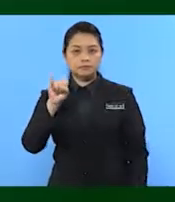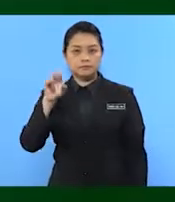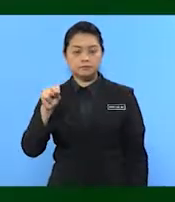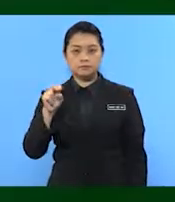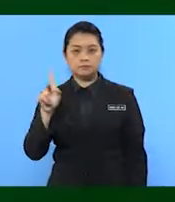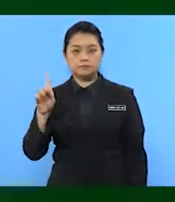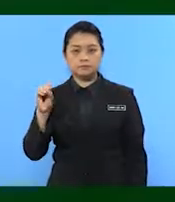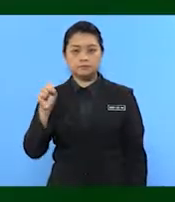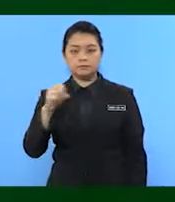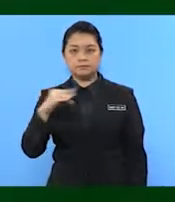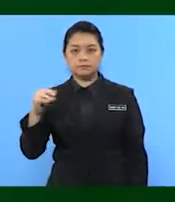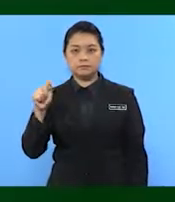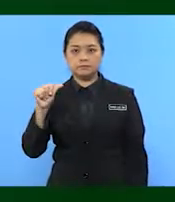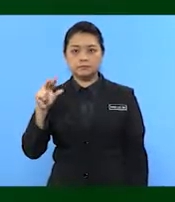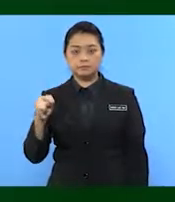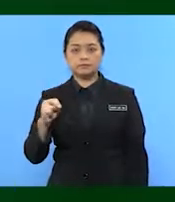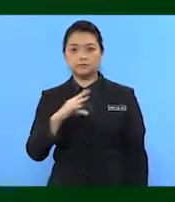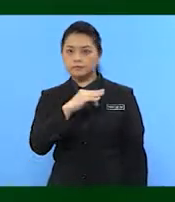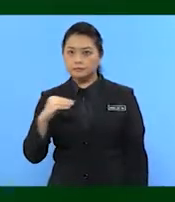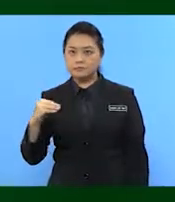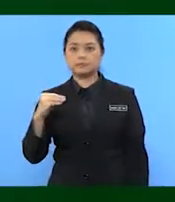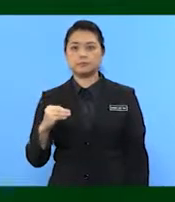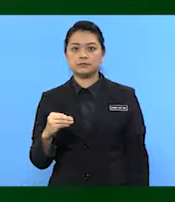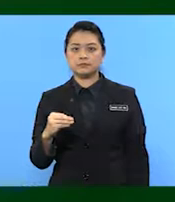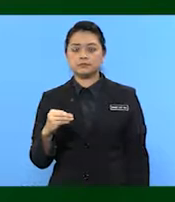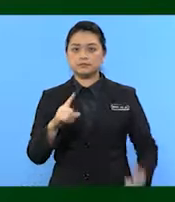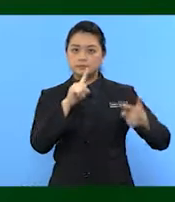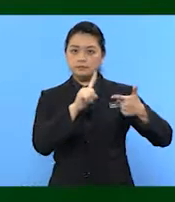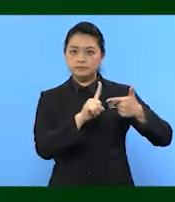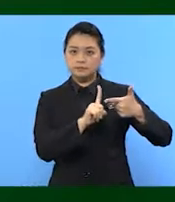kosinus dan tangent. Dan